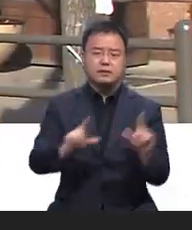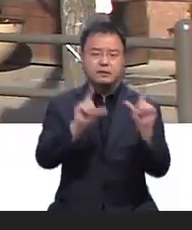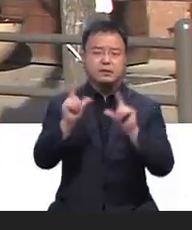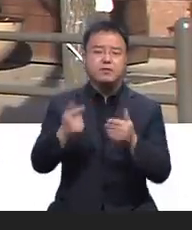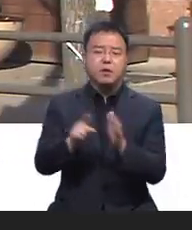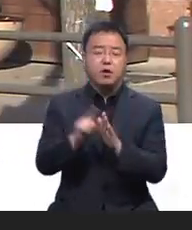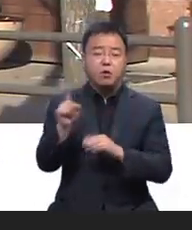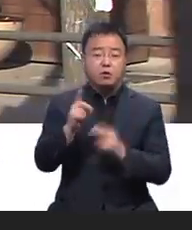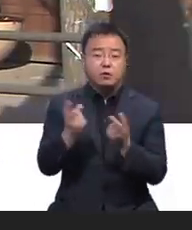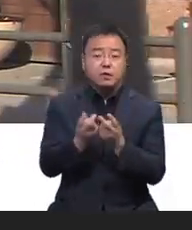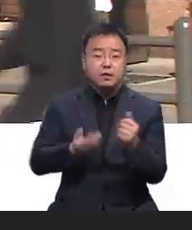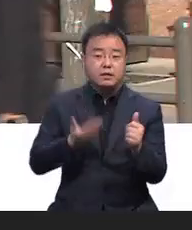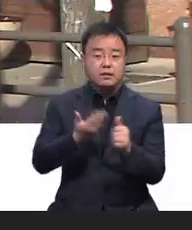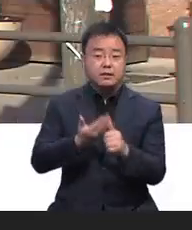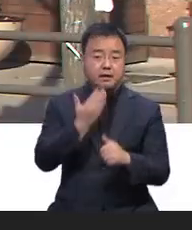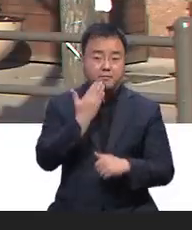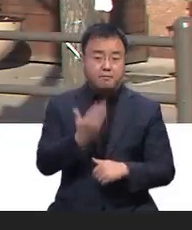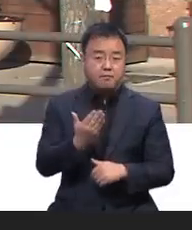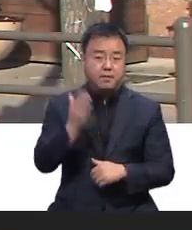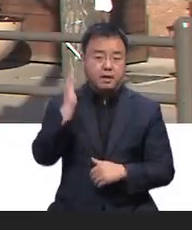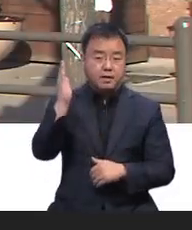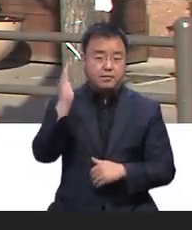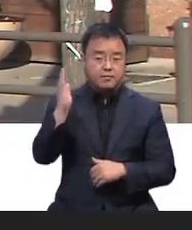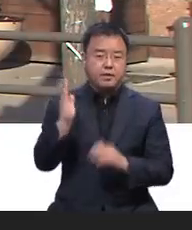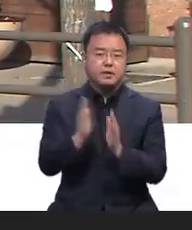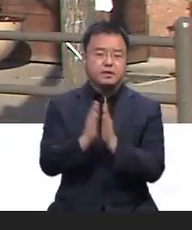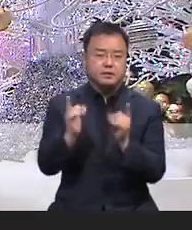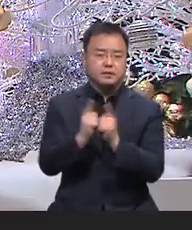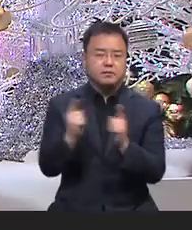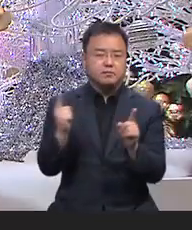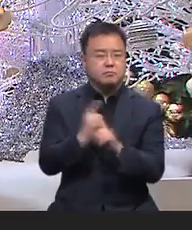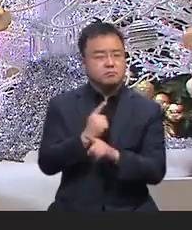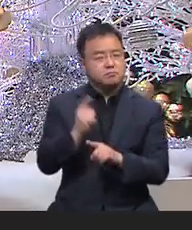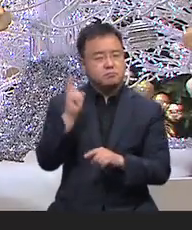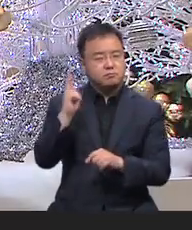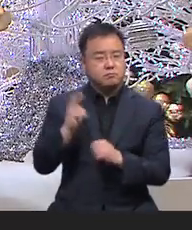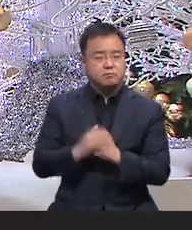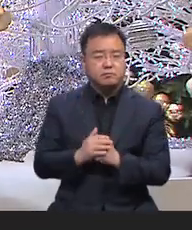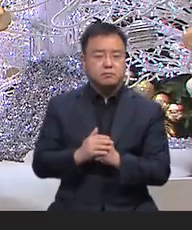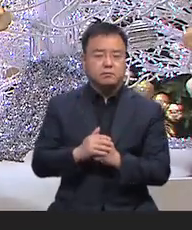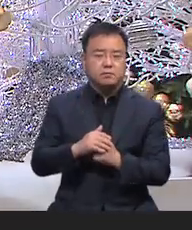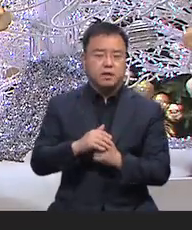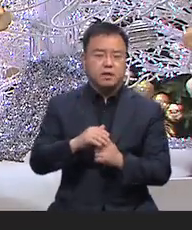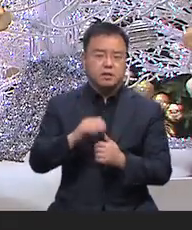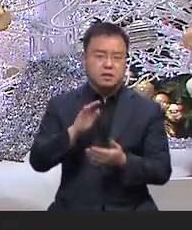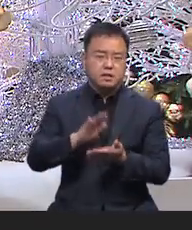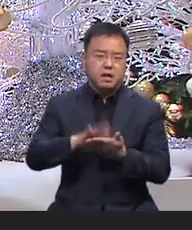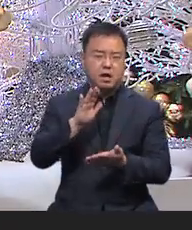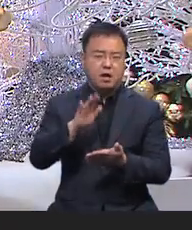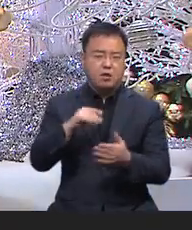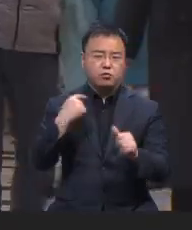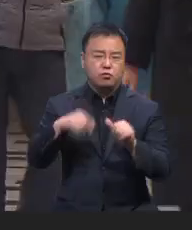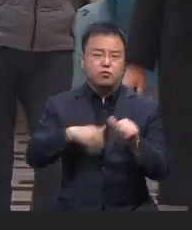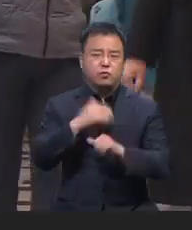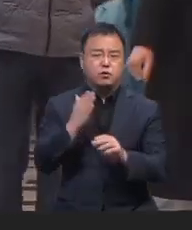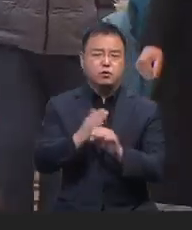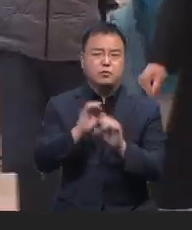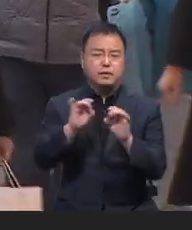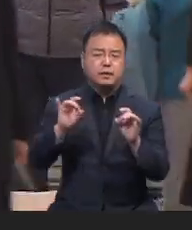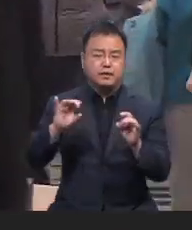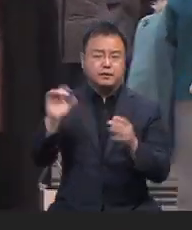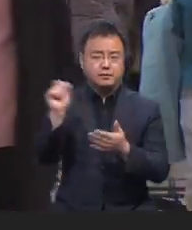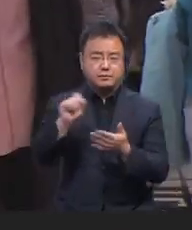수 있을 것이다 라고 직접 우리에게 말하는 목소리로 바뀔 것인지. 치열했던 교육 현장에서 각자 써내려온 얘기는